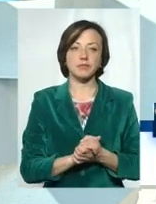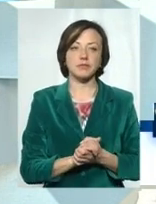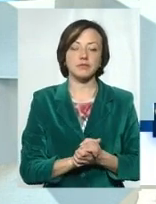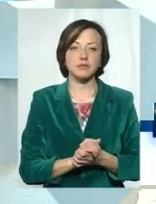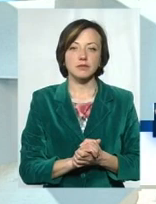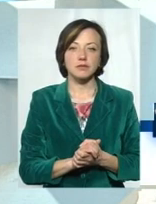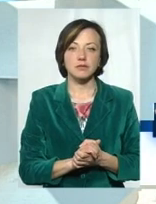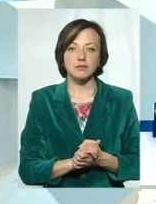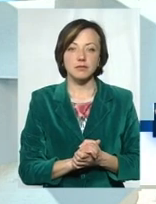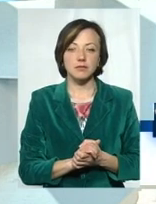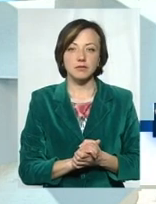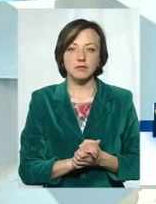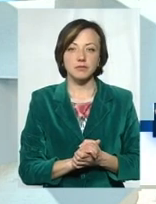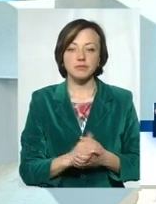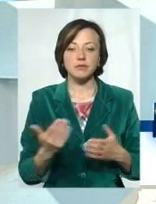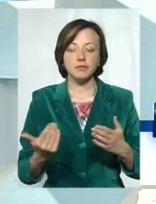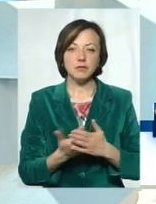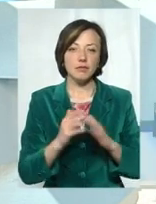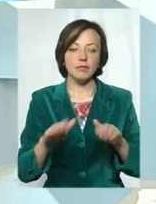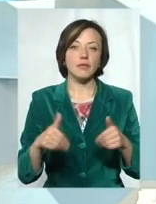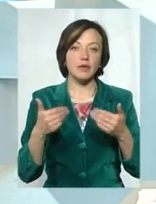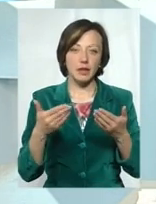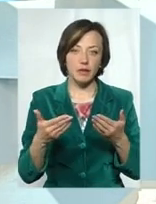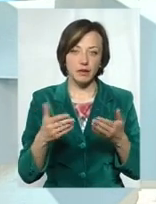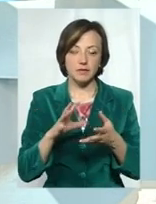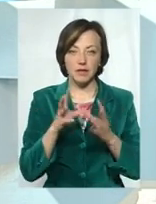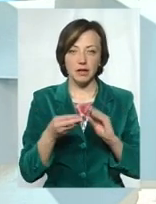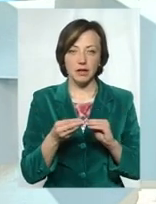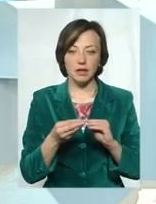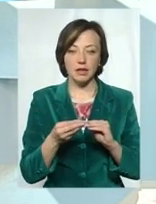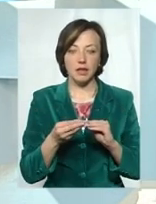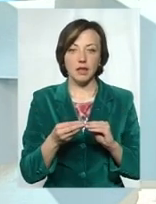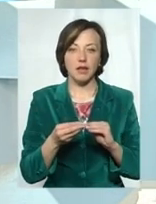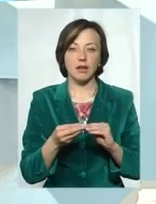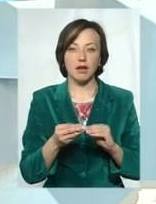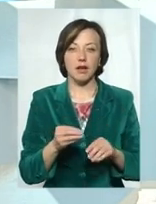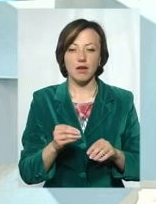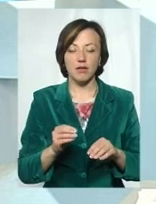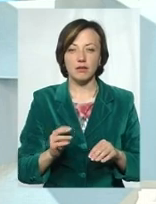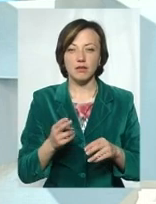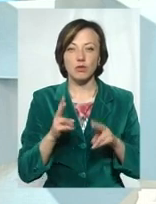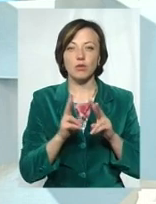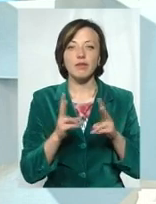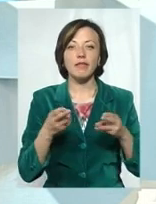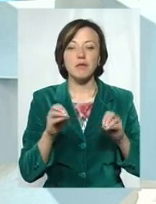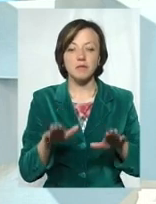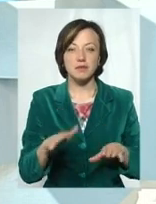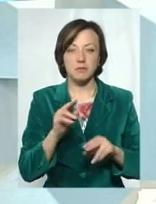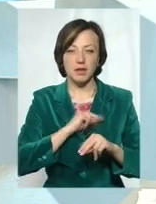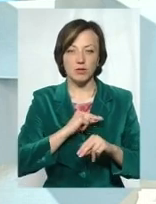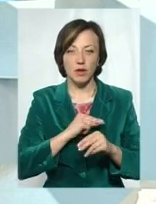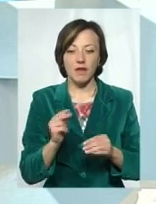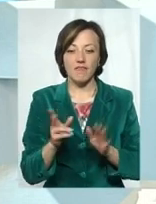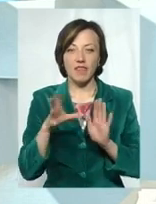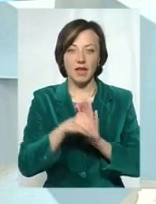старі, ну, нові пропонуються взагалі з роботодавця збільшити внески, які нові будуть виходити пільговики на пенсію. Ну, а